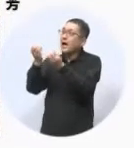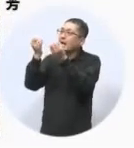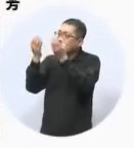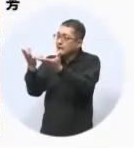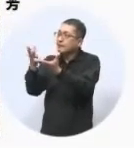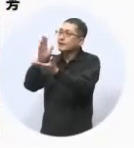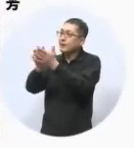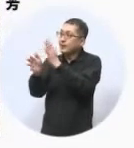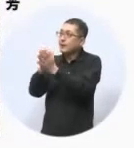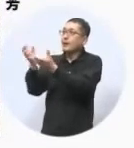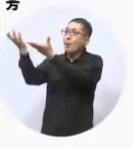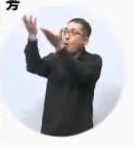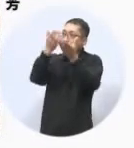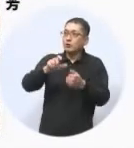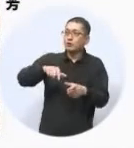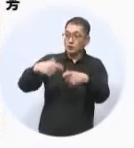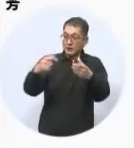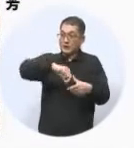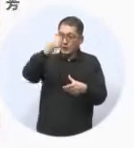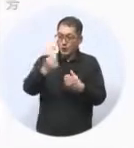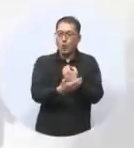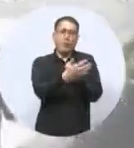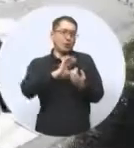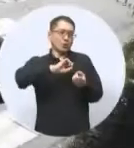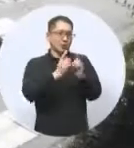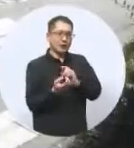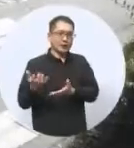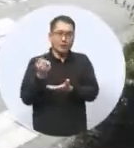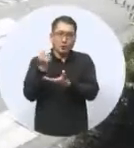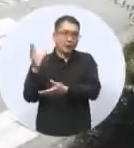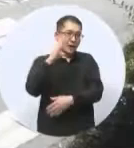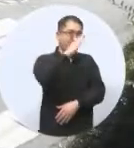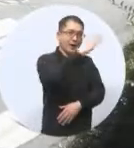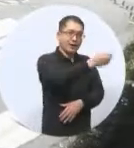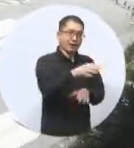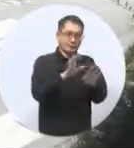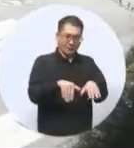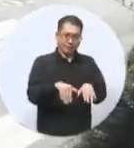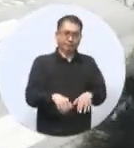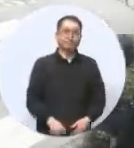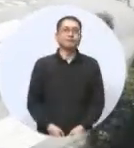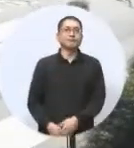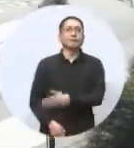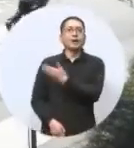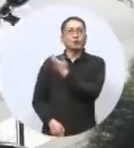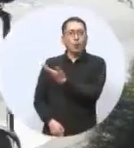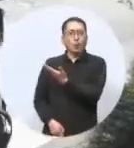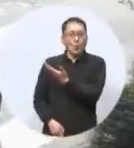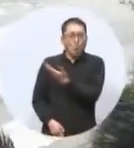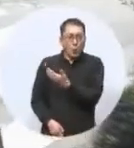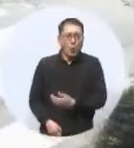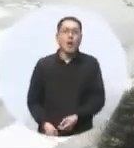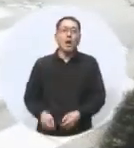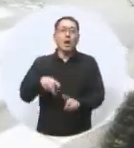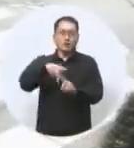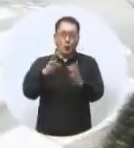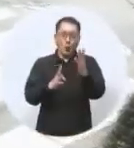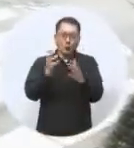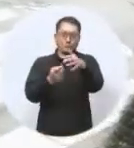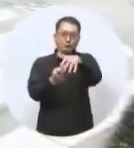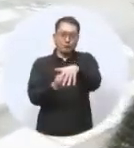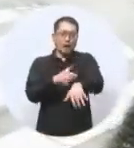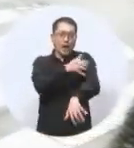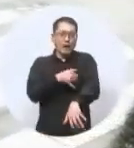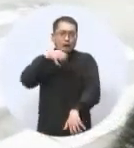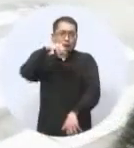服として持ち帰ったそうです。 あれがですね、松林村役場跡の碑なんですよね。 はい、あ、立派な碑が立って